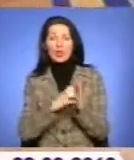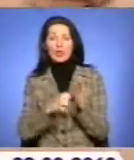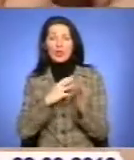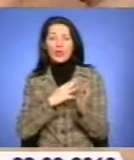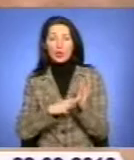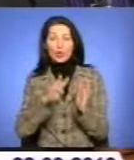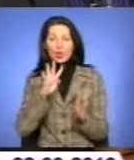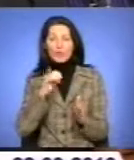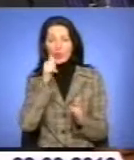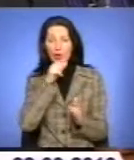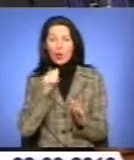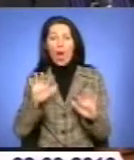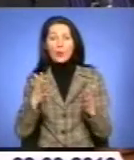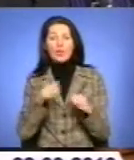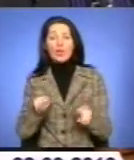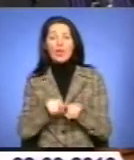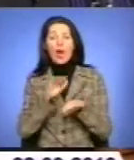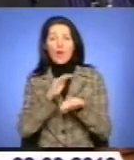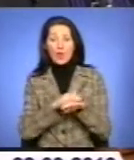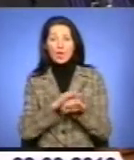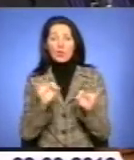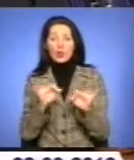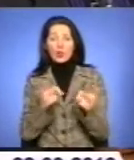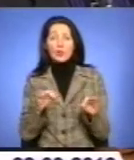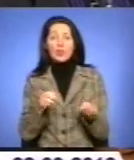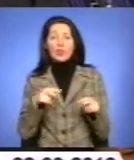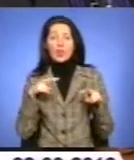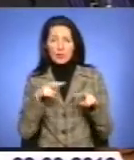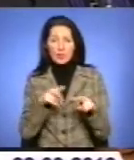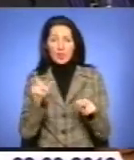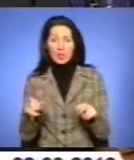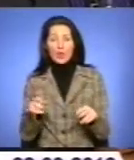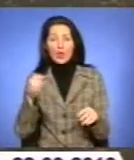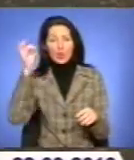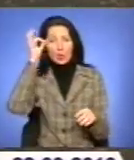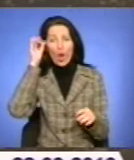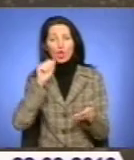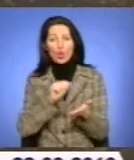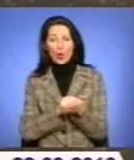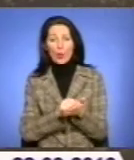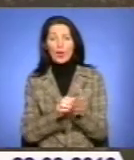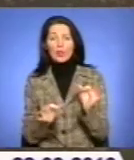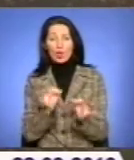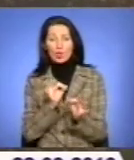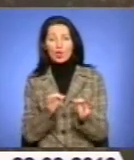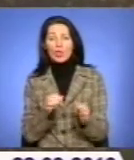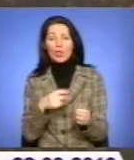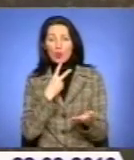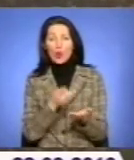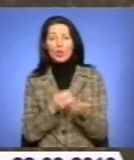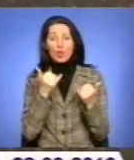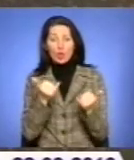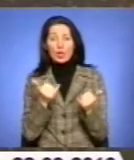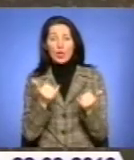1990-1994 роках. Події та факти подають розповіді очевидців, спогади, документи, судження з погляду сьогодення.